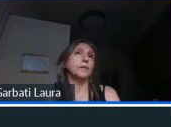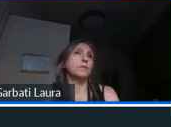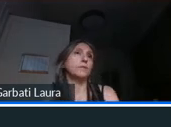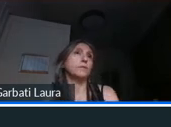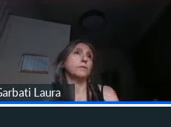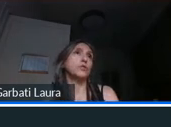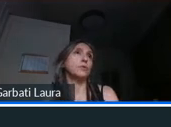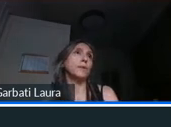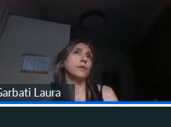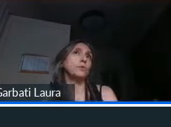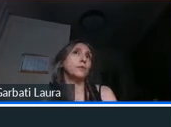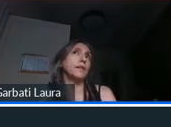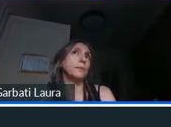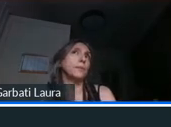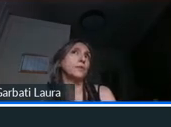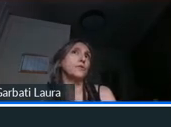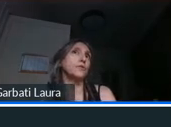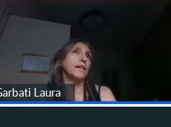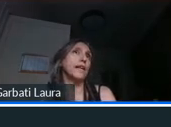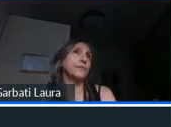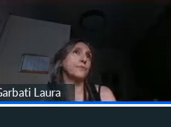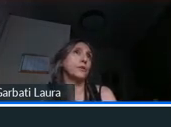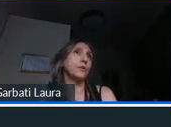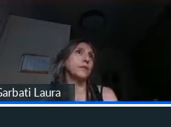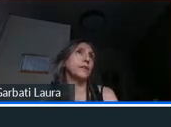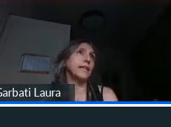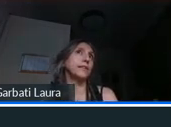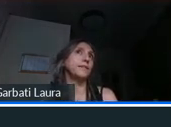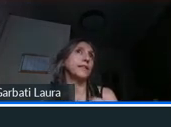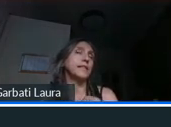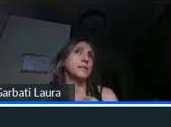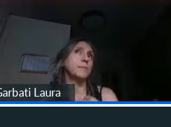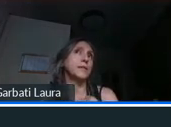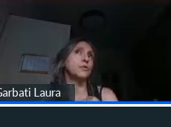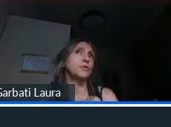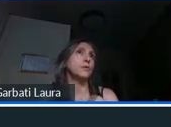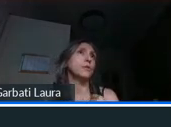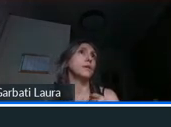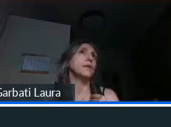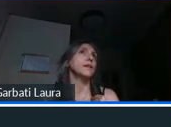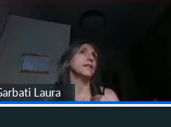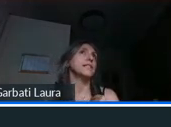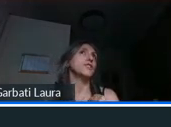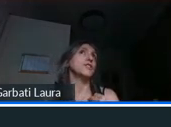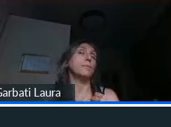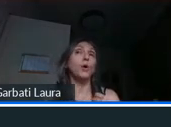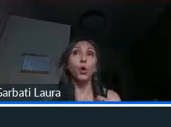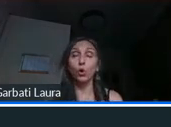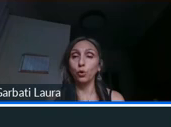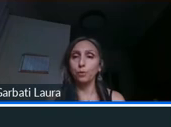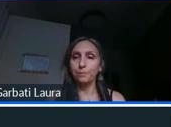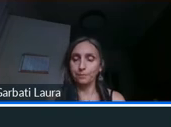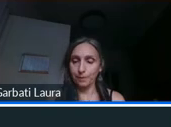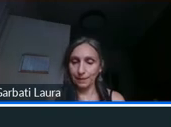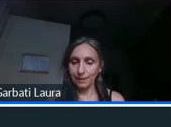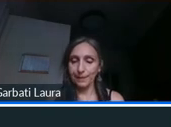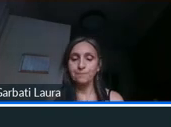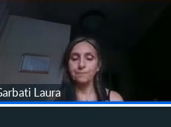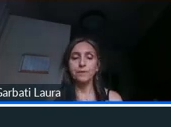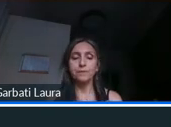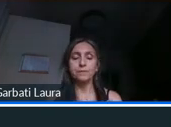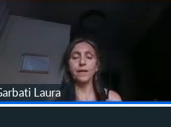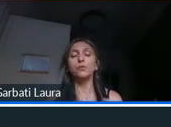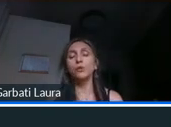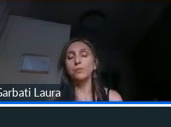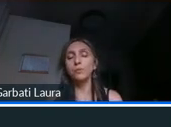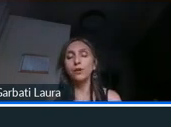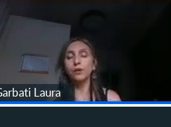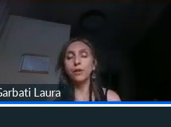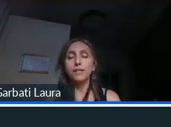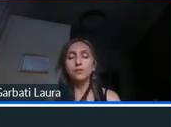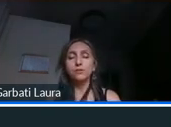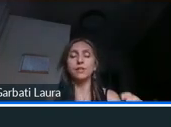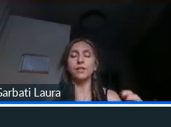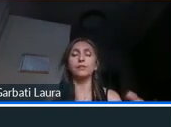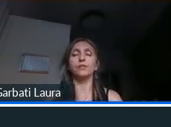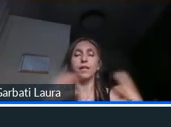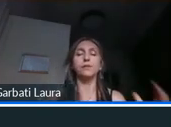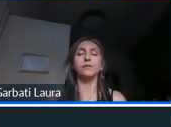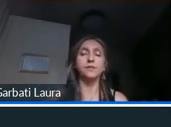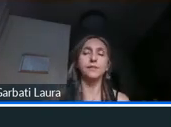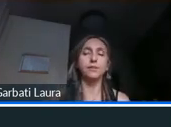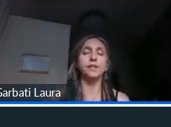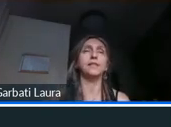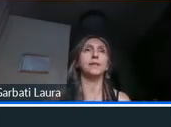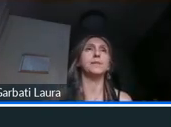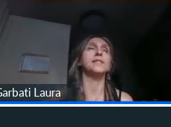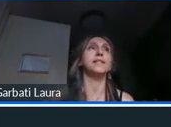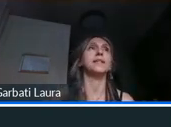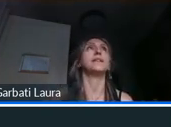allora soprattutto in ambito geografico di creatività spesso c'è poco. Perché? Alcuni miei colleghi sostengono